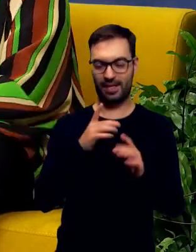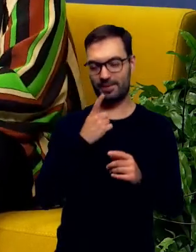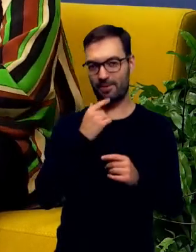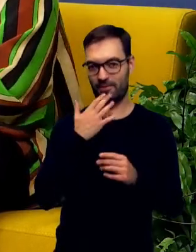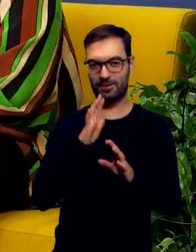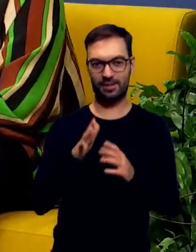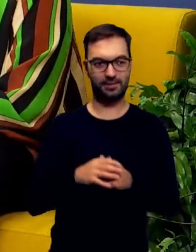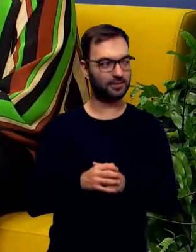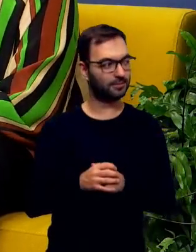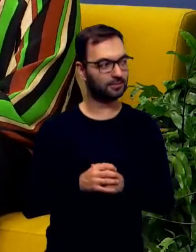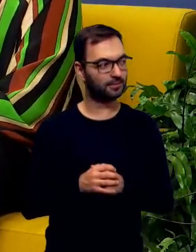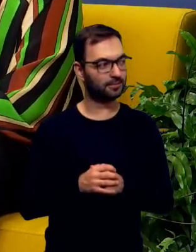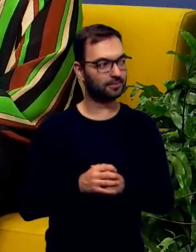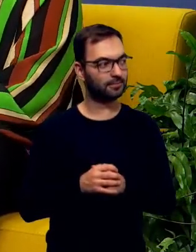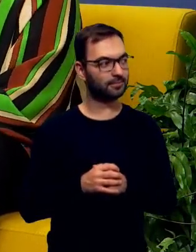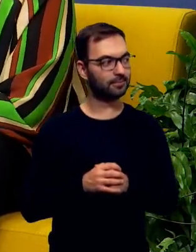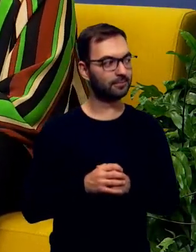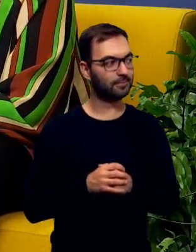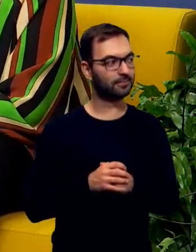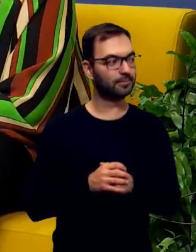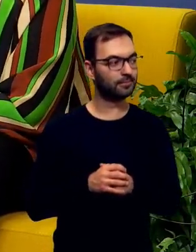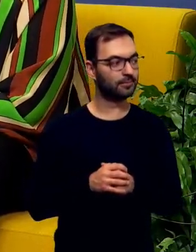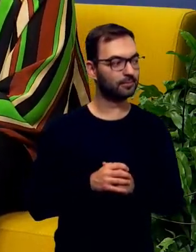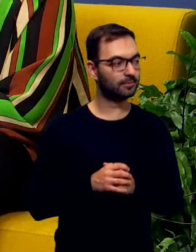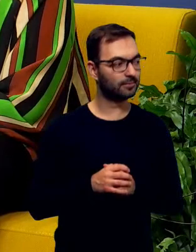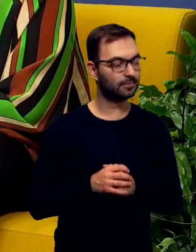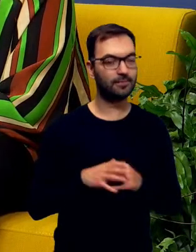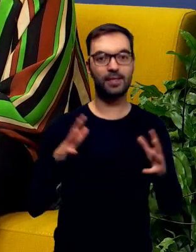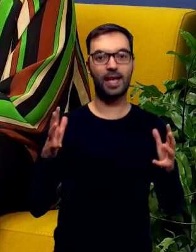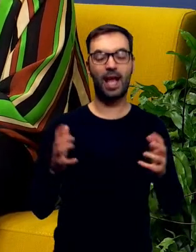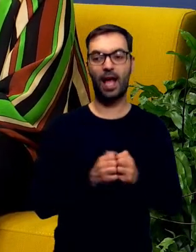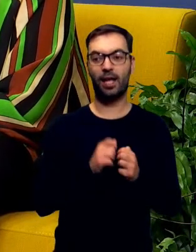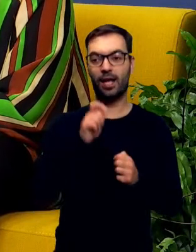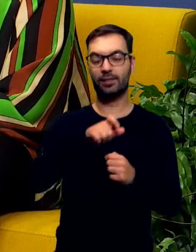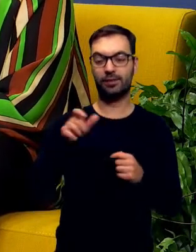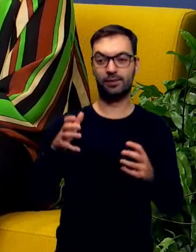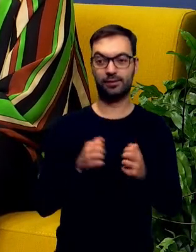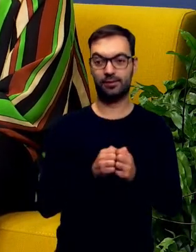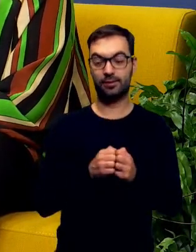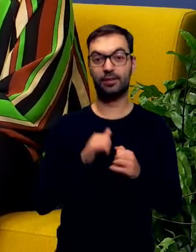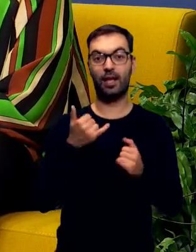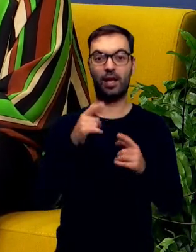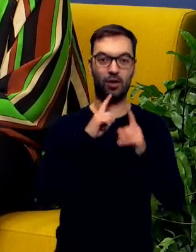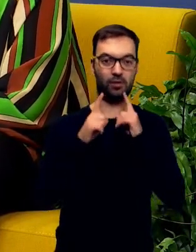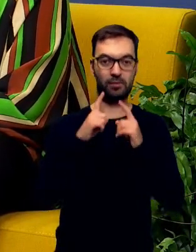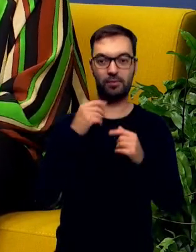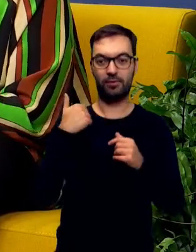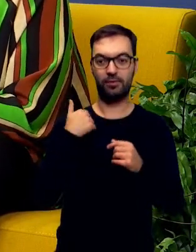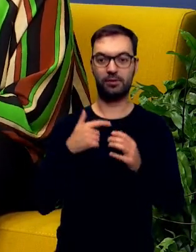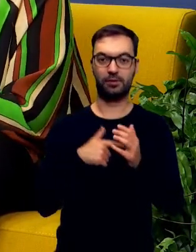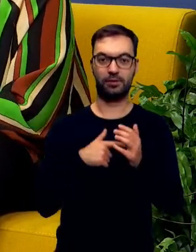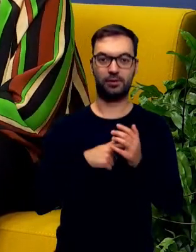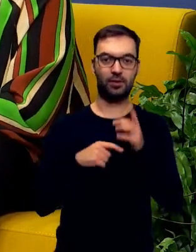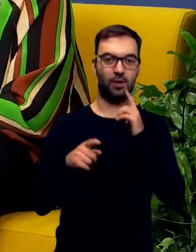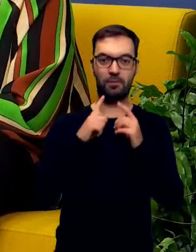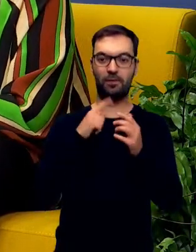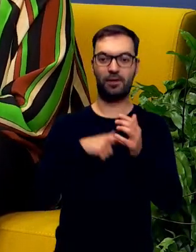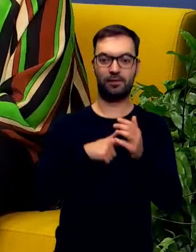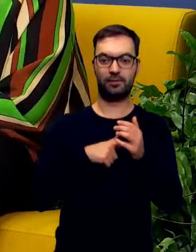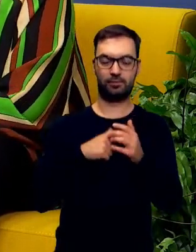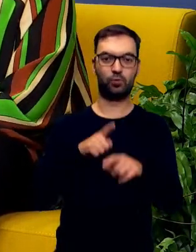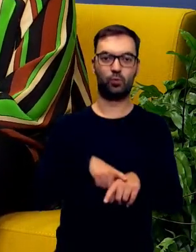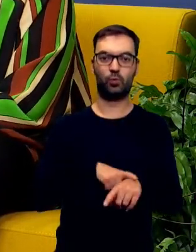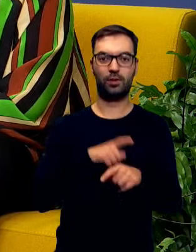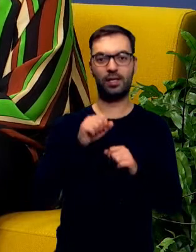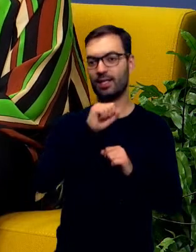Ale jest coś takiego, że... Ratownicy, kiedy z nimi rozmawiałam, a rozmawiałam właśnie przez długi